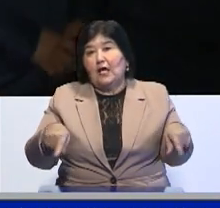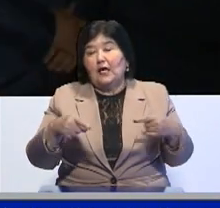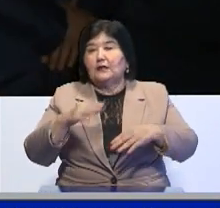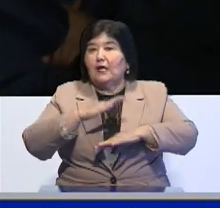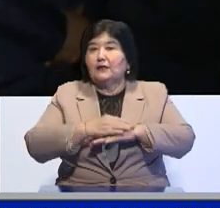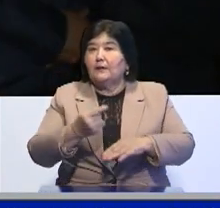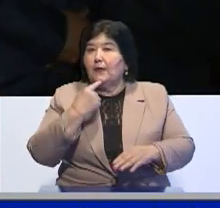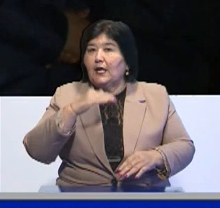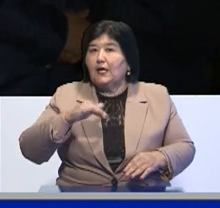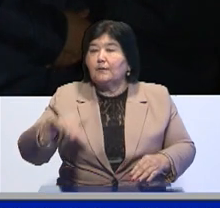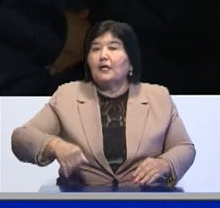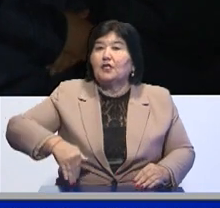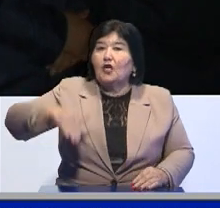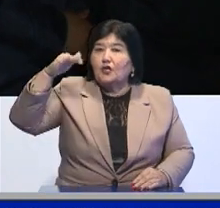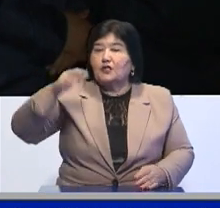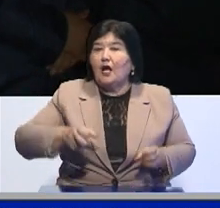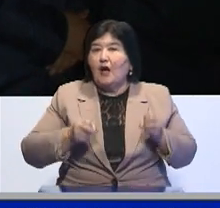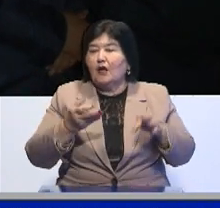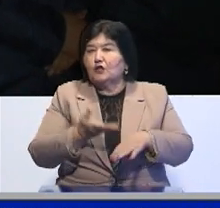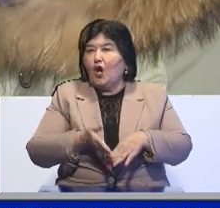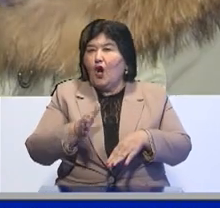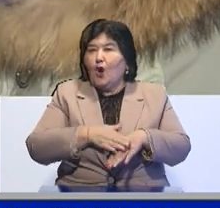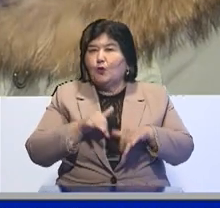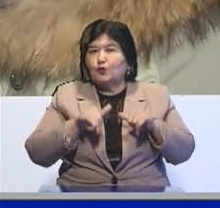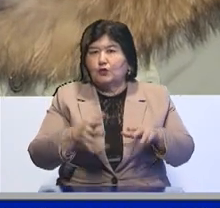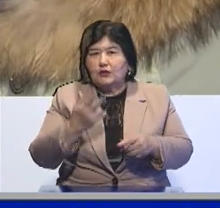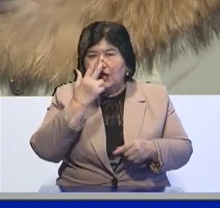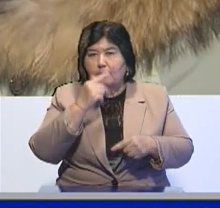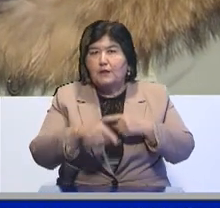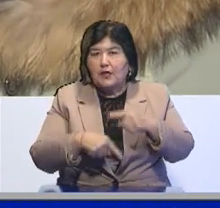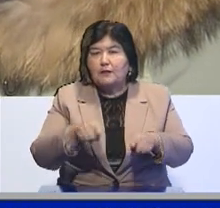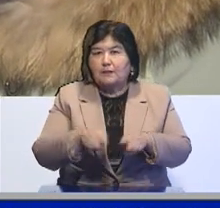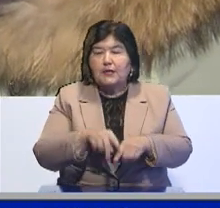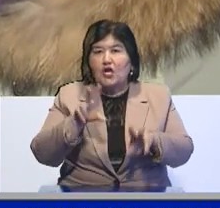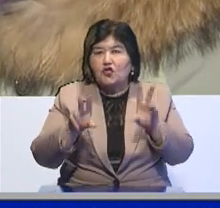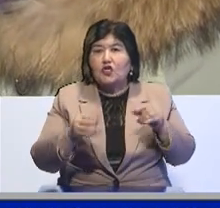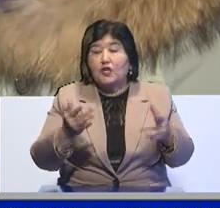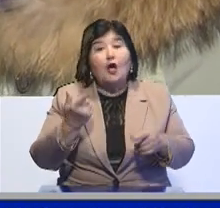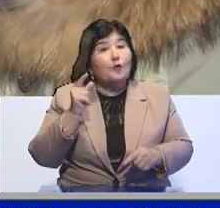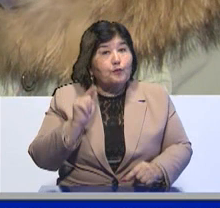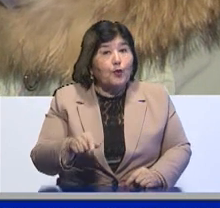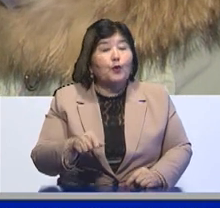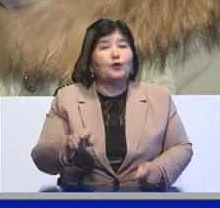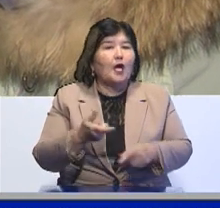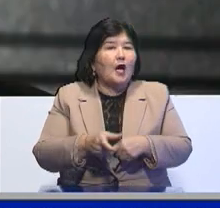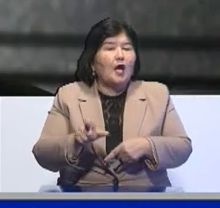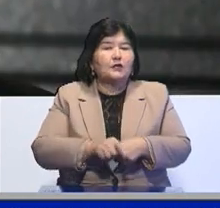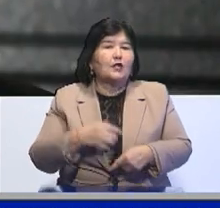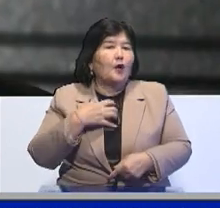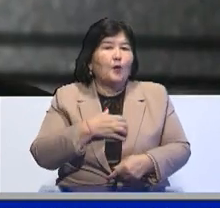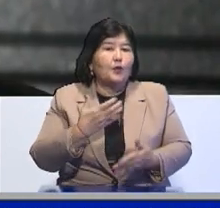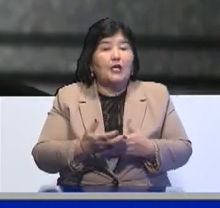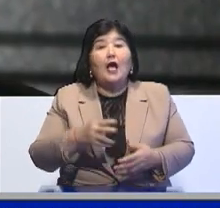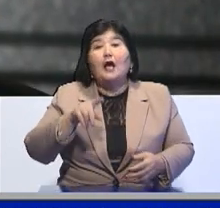қиын баланың есейген сайын қылмыстың ауыр түрлерін жасауға бейімделе беретінін ескерсек, бұл аса өткір мәселе.